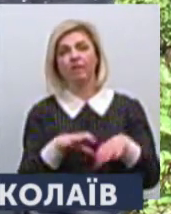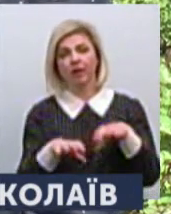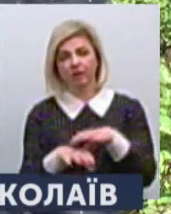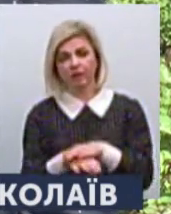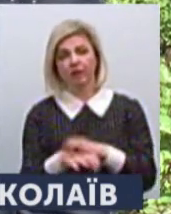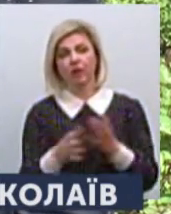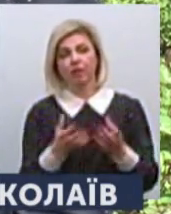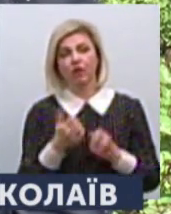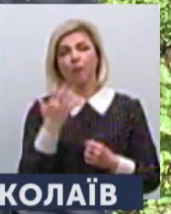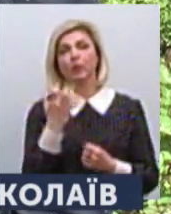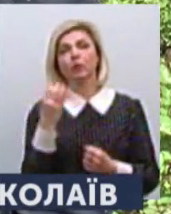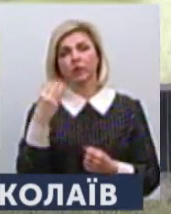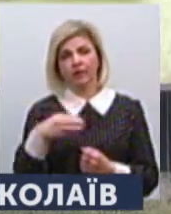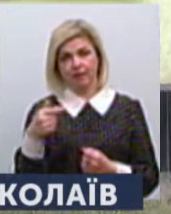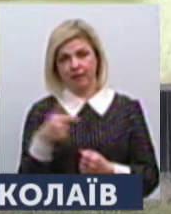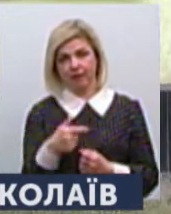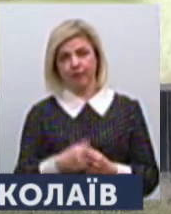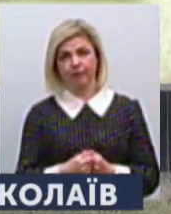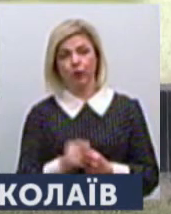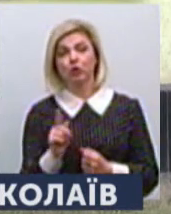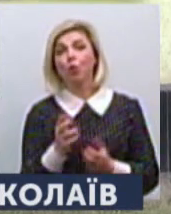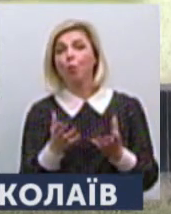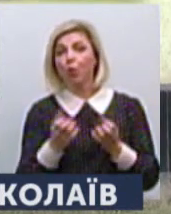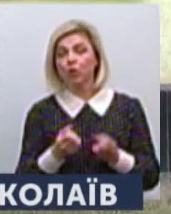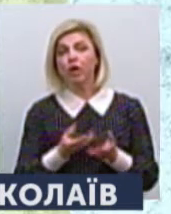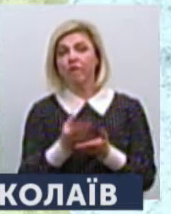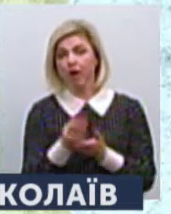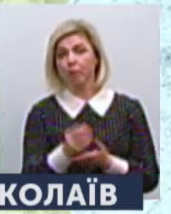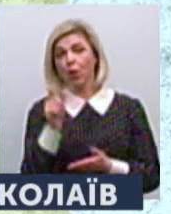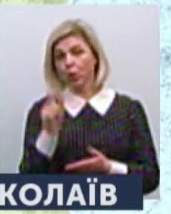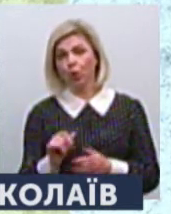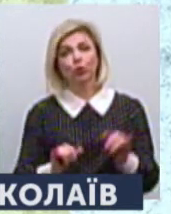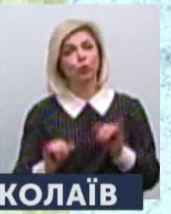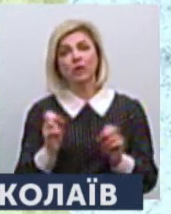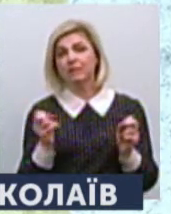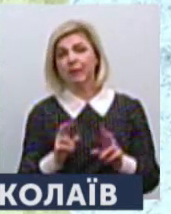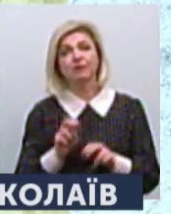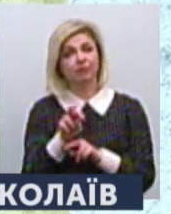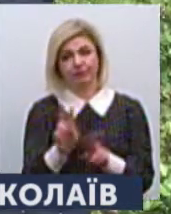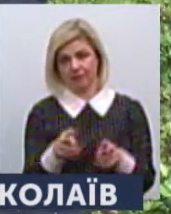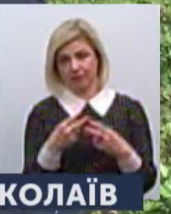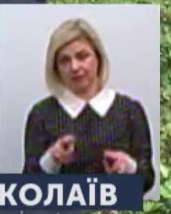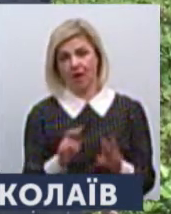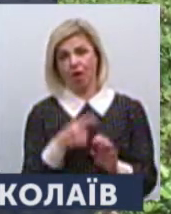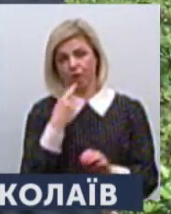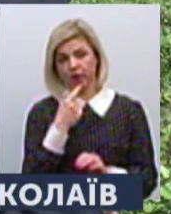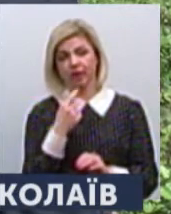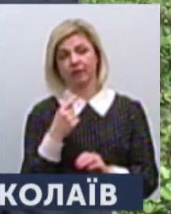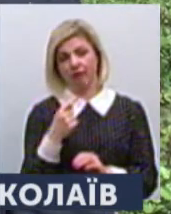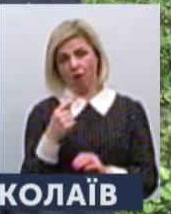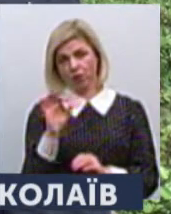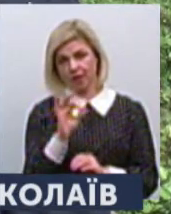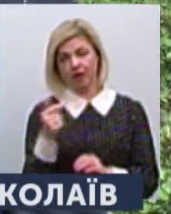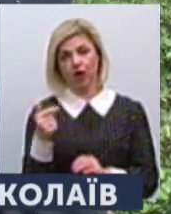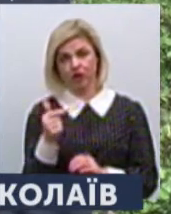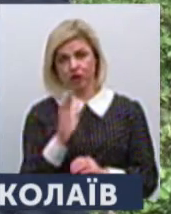концтаборів отримують 530 гривень. Аби отримати цю виплату, людині нікуди спеціально звертатися не потрібно, розповідає Оксана Єльчиєва. Людина,